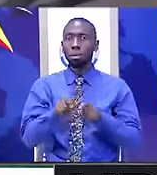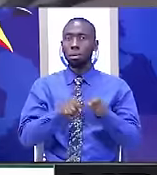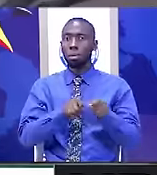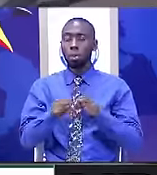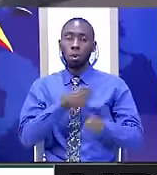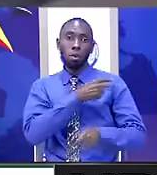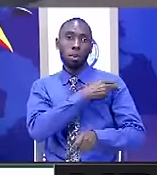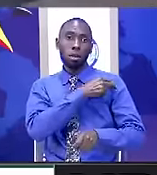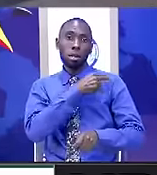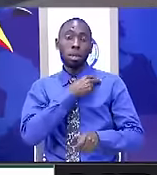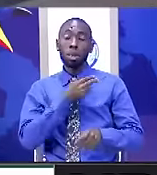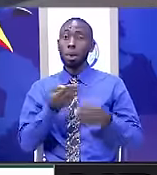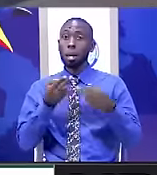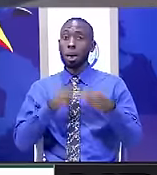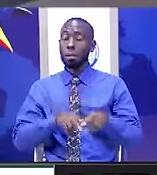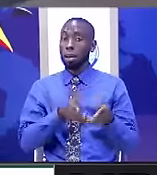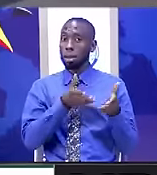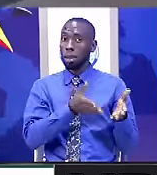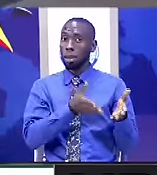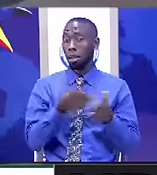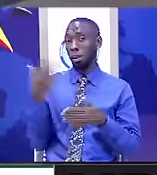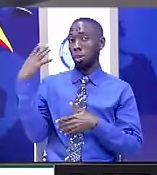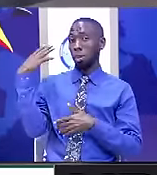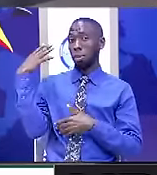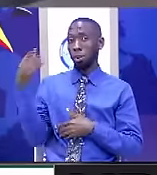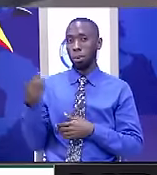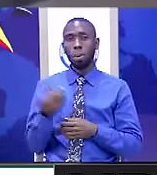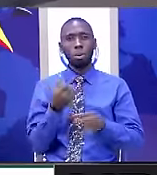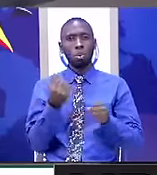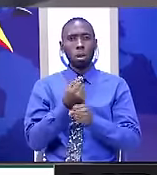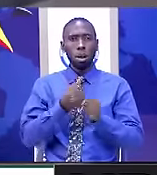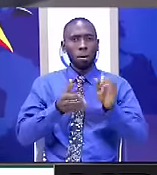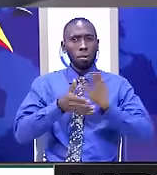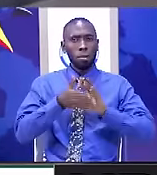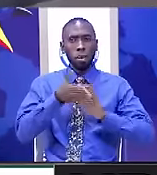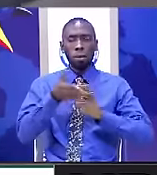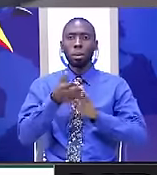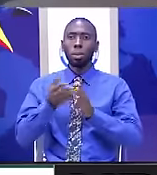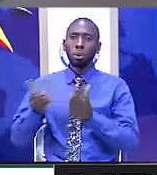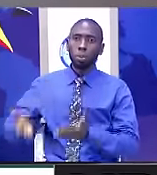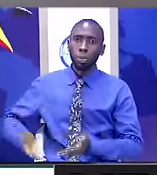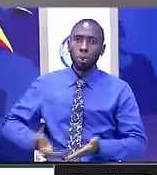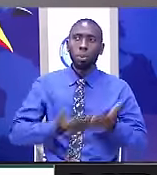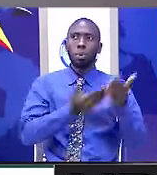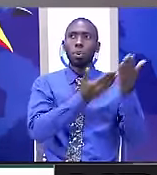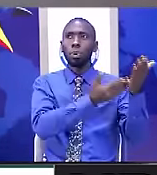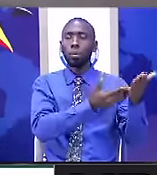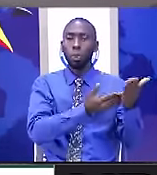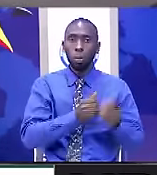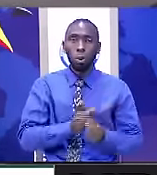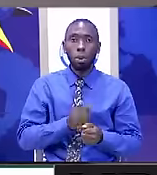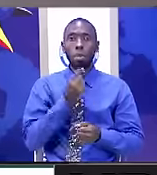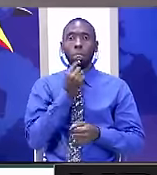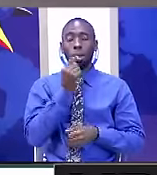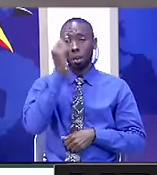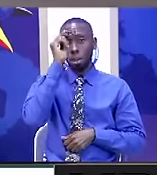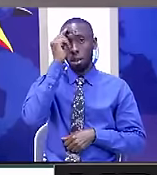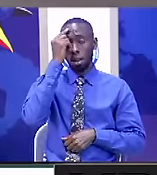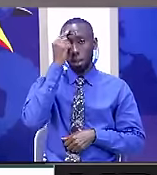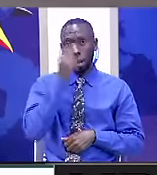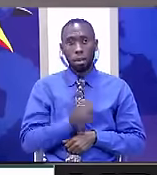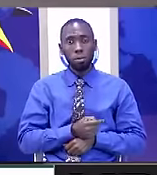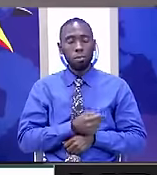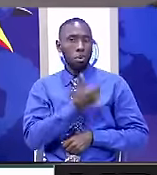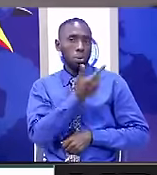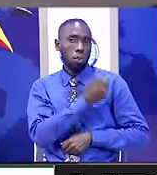officers olwaliwo era nakola bukubirire okuteekawo embeera naddusibwa mu ggwanga erya buyindi ayongereyo